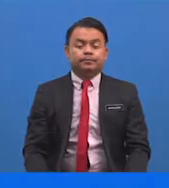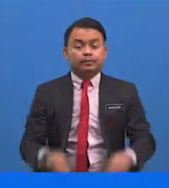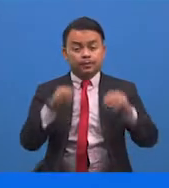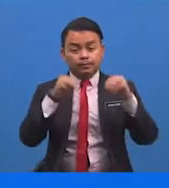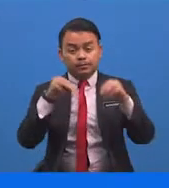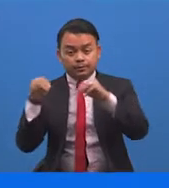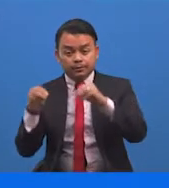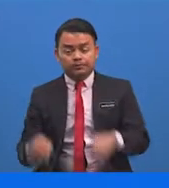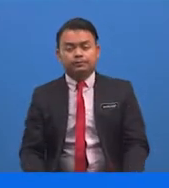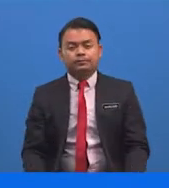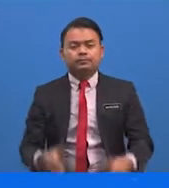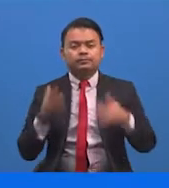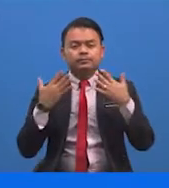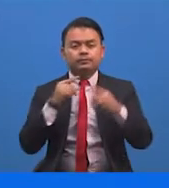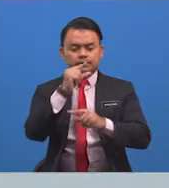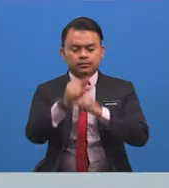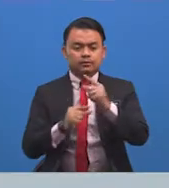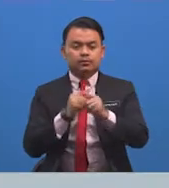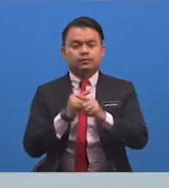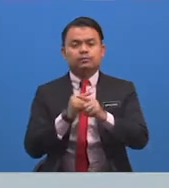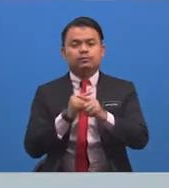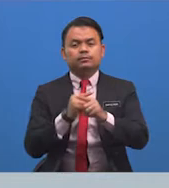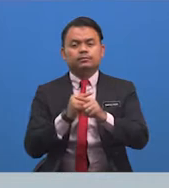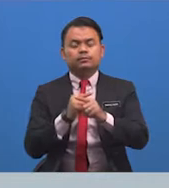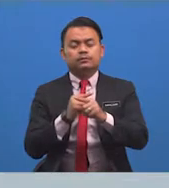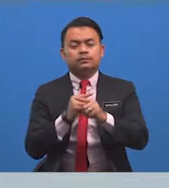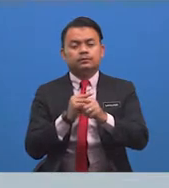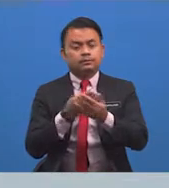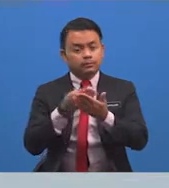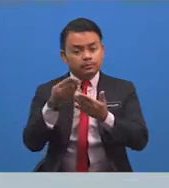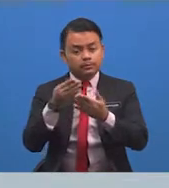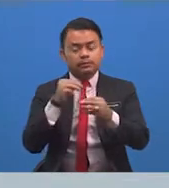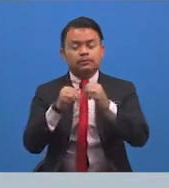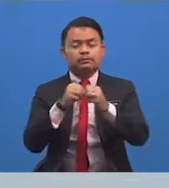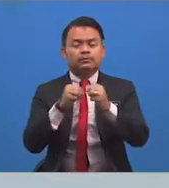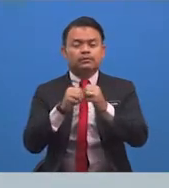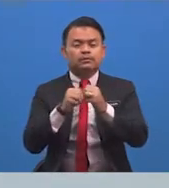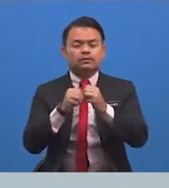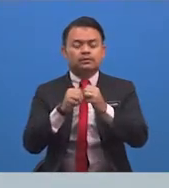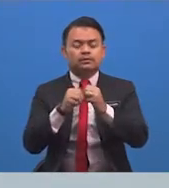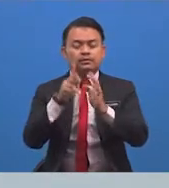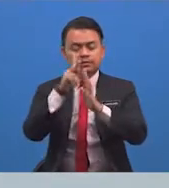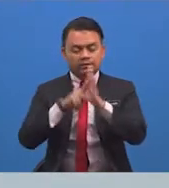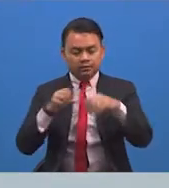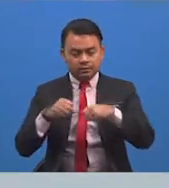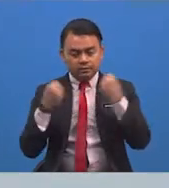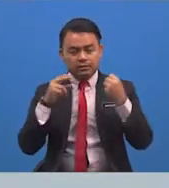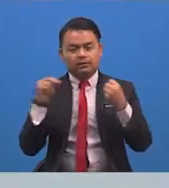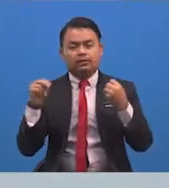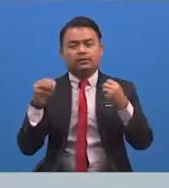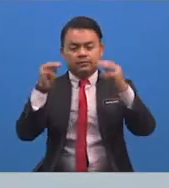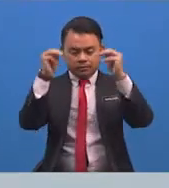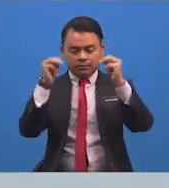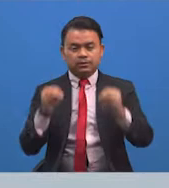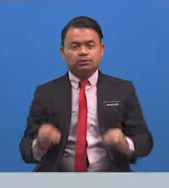Murid-murid, pemanasan global juga memberikan masalah kesehatan kepada manusia.